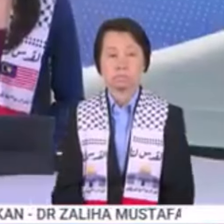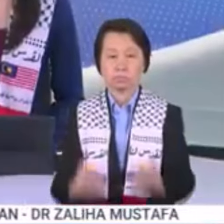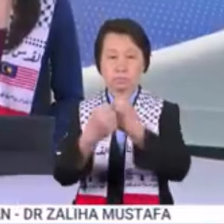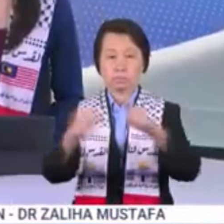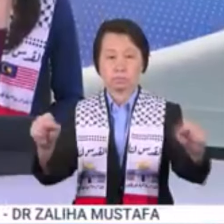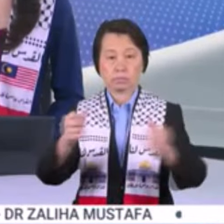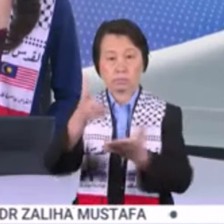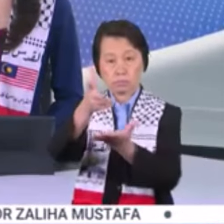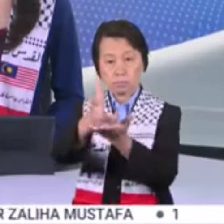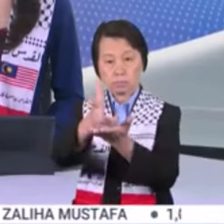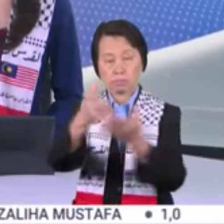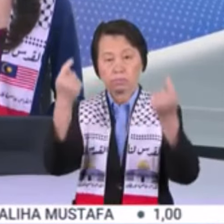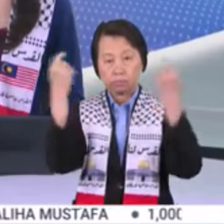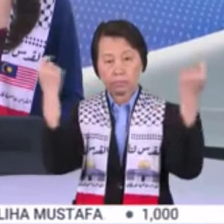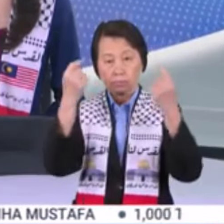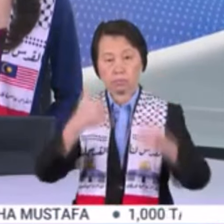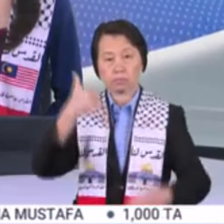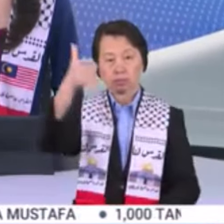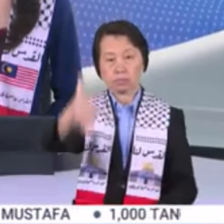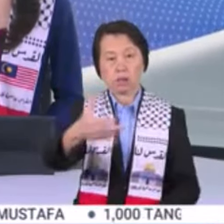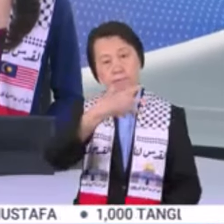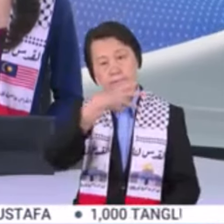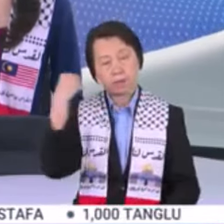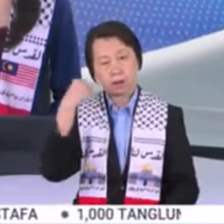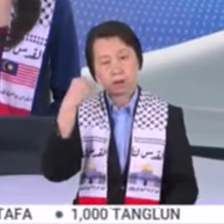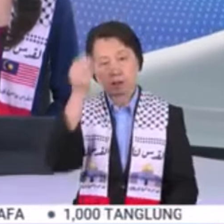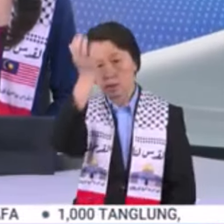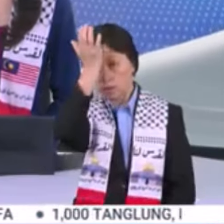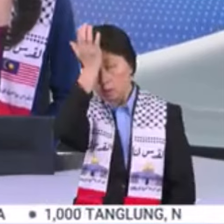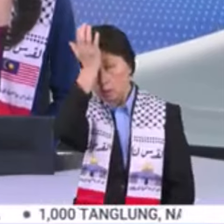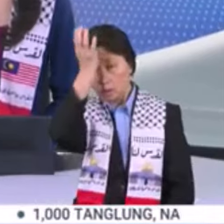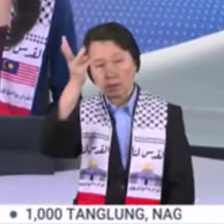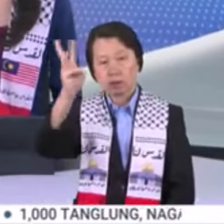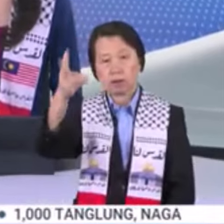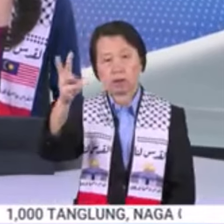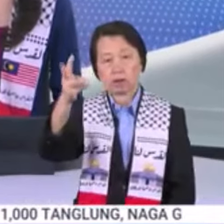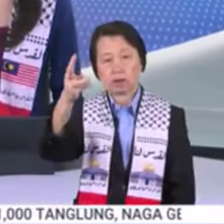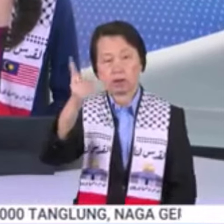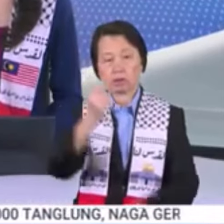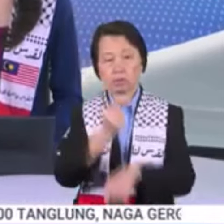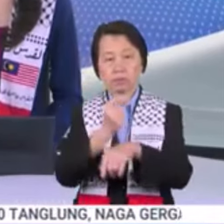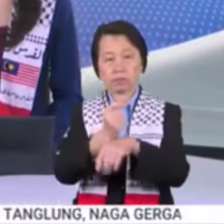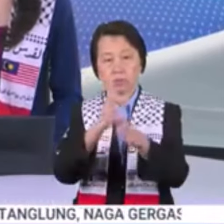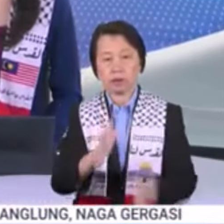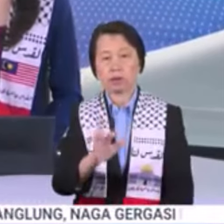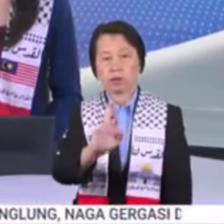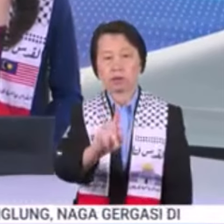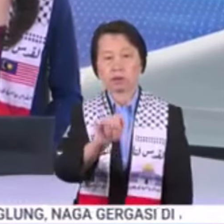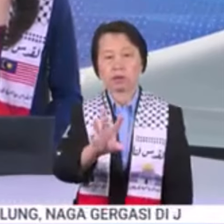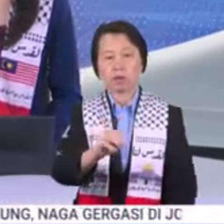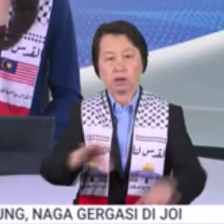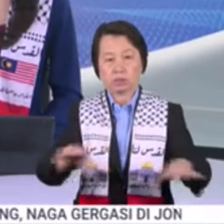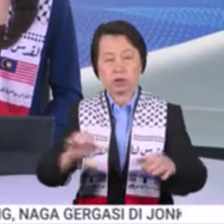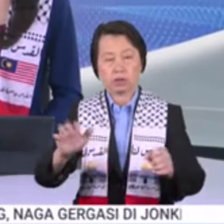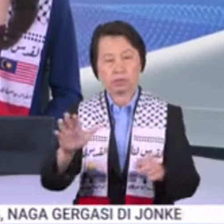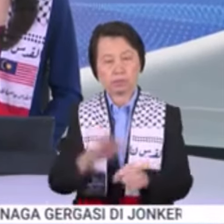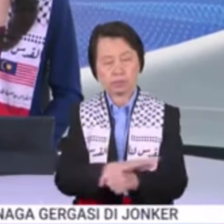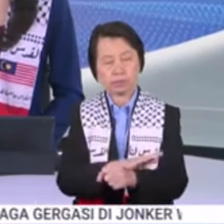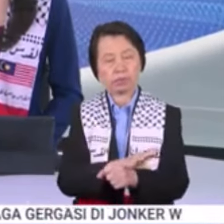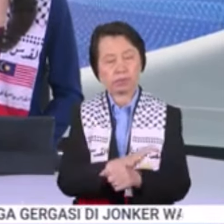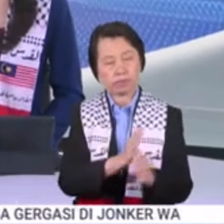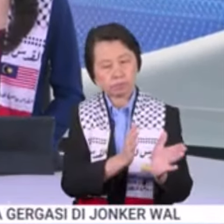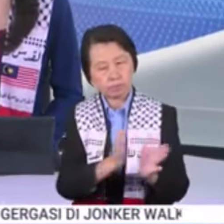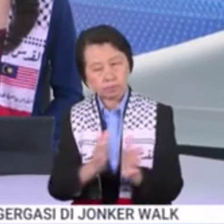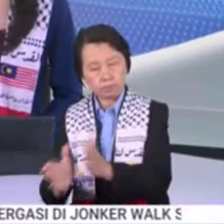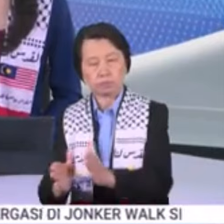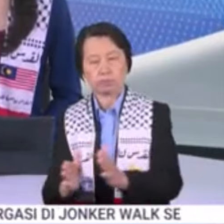Persiapan siaran langsung istiadat keberangkatan balik Yang di-Pertuan Agong ke-16 oleh petugas RTM dilakukan dengan penuh komitmen. Ya,